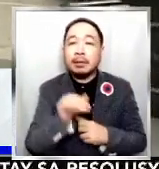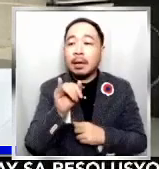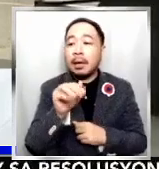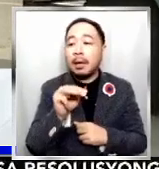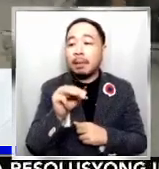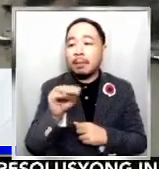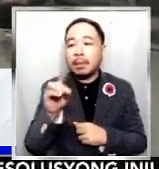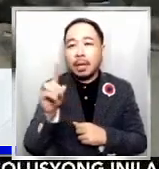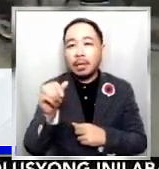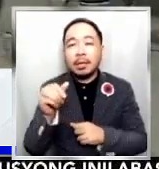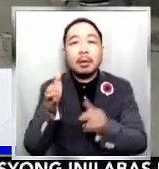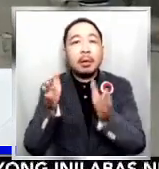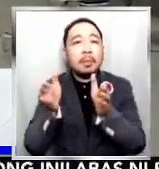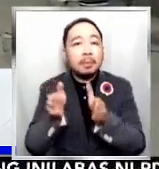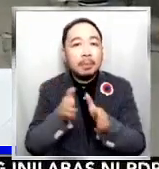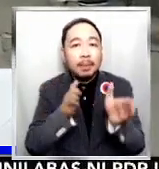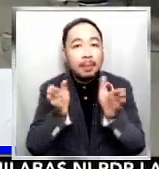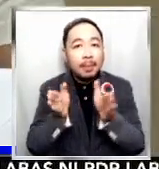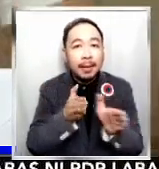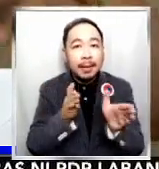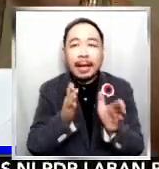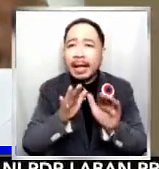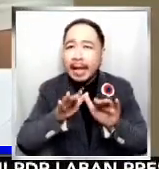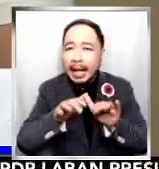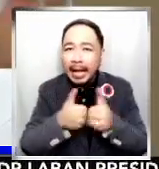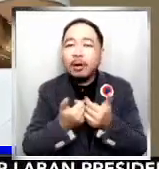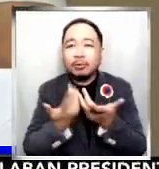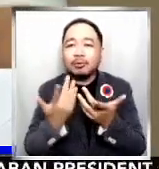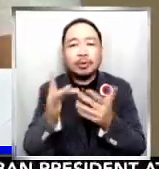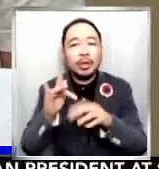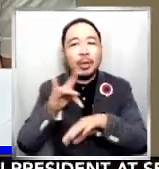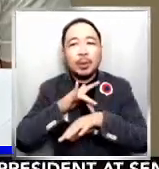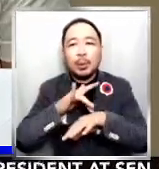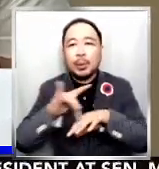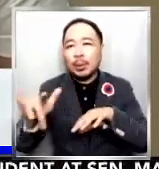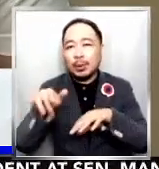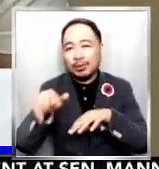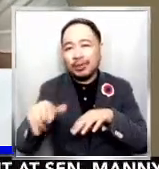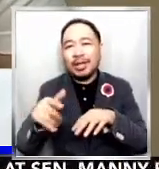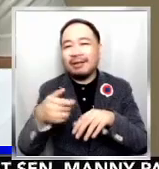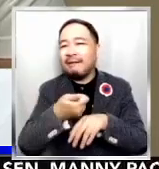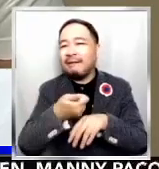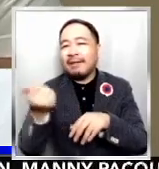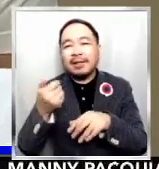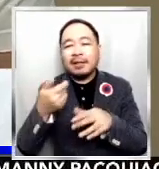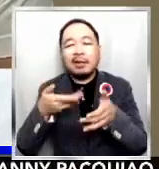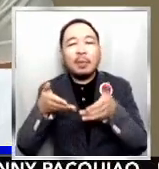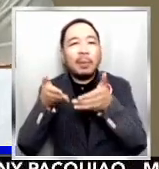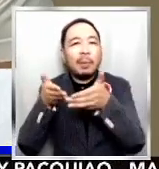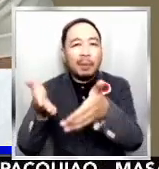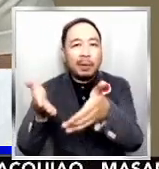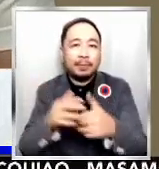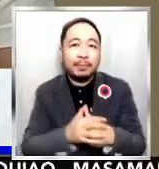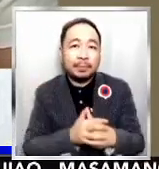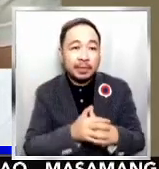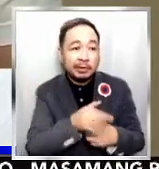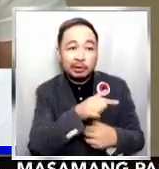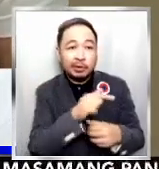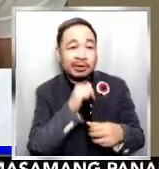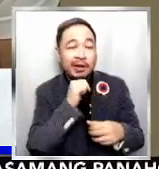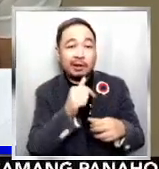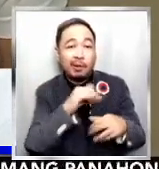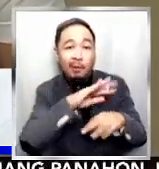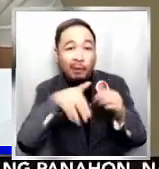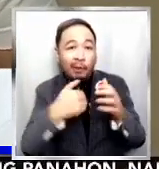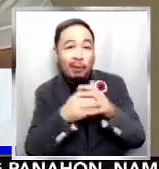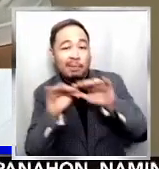ang pagpapaluwag sa mga alternatibong ruta. Imbis na magsiksikan tayo sa EDSA, ina-encourage namin gamitin ang alternative routes,